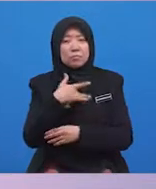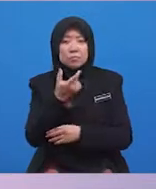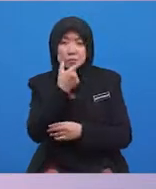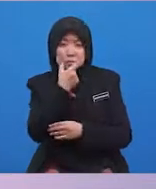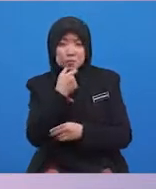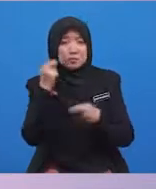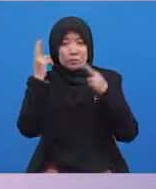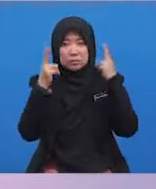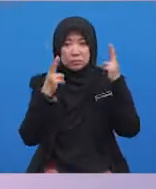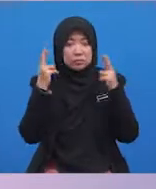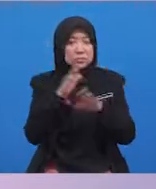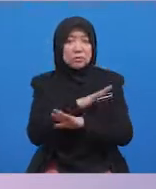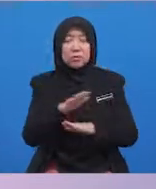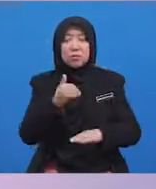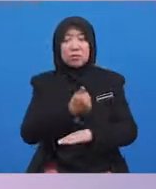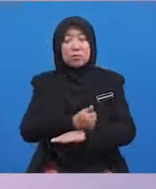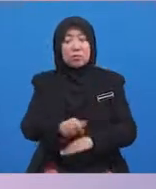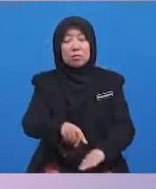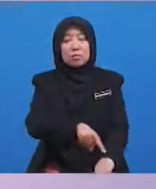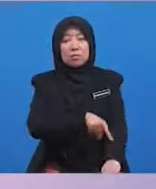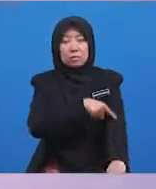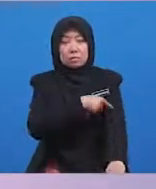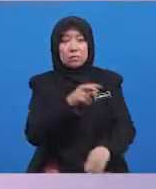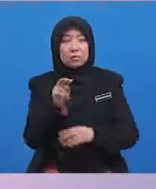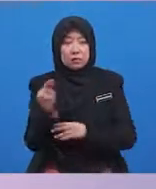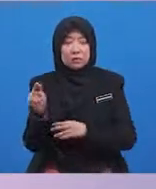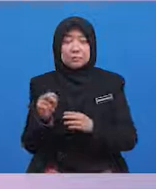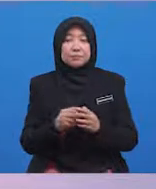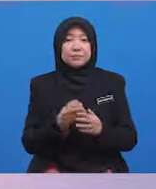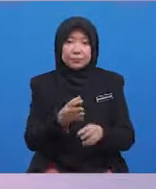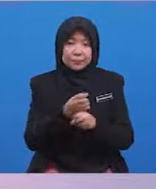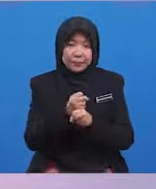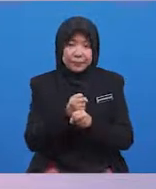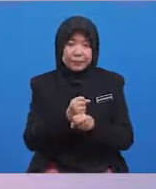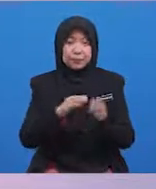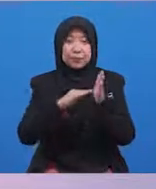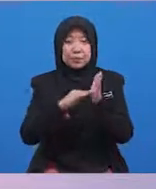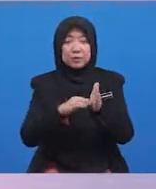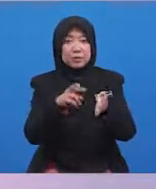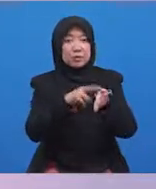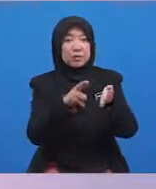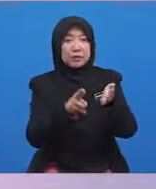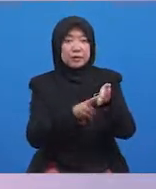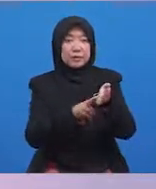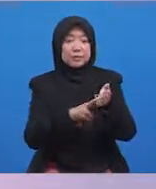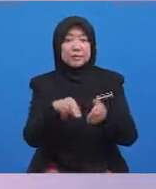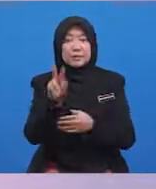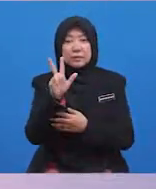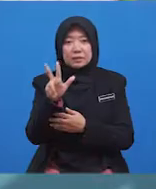usah dibiarkan berpanjangan. Persoalan ini dapat dibuktikan pada rangkap ketiga